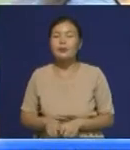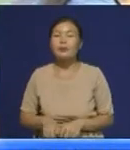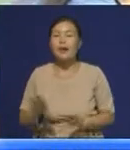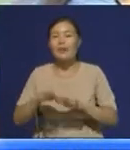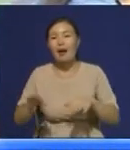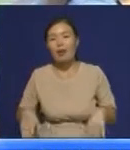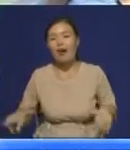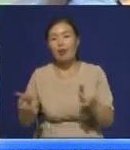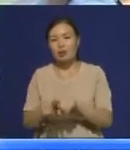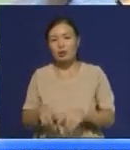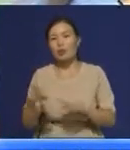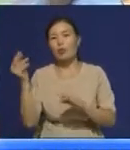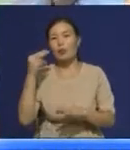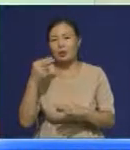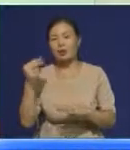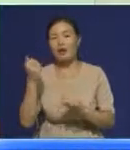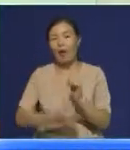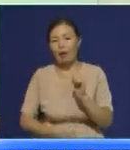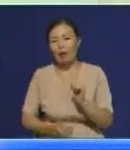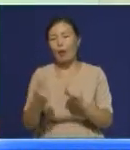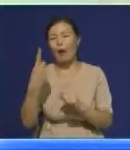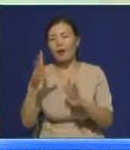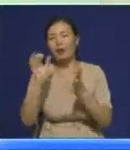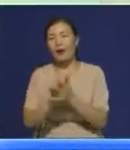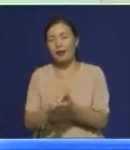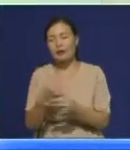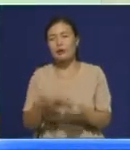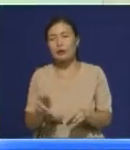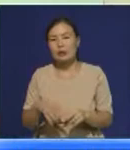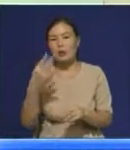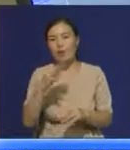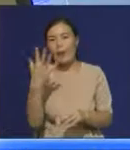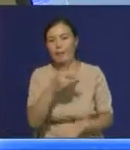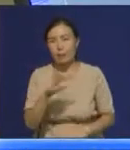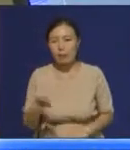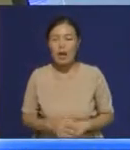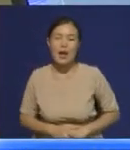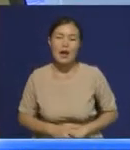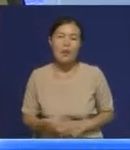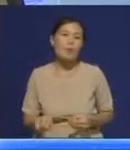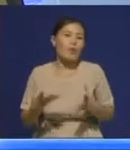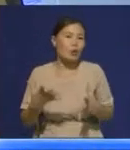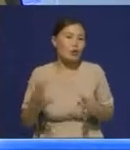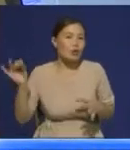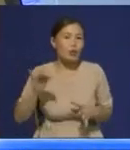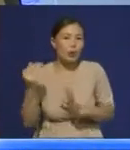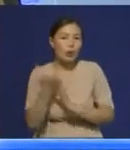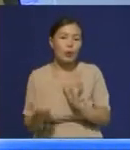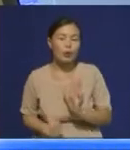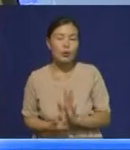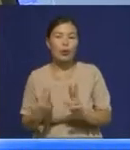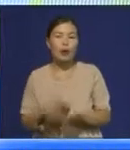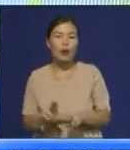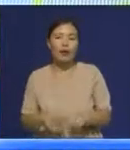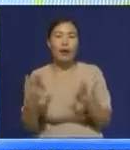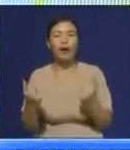разделены на группы, по 12 учеников в каждом. Одно занятие продолжается 45 минут. Включают они теорию, наглядные демонстрации